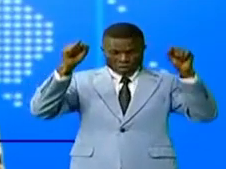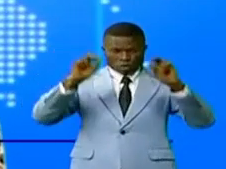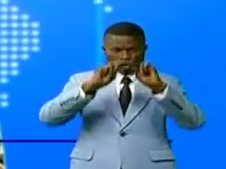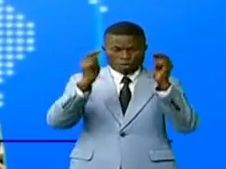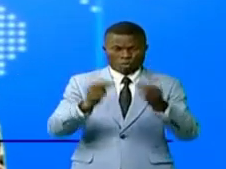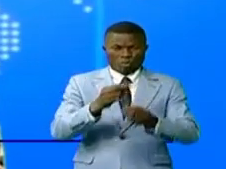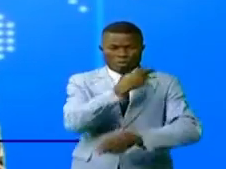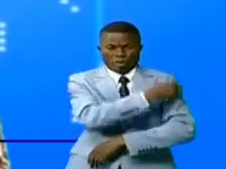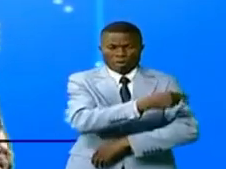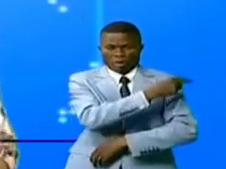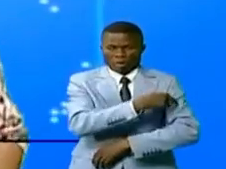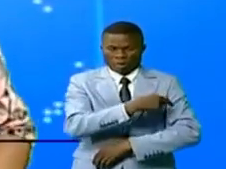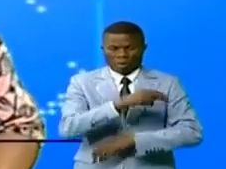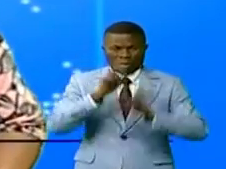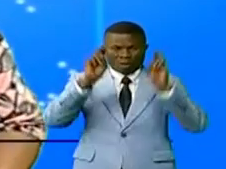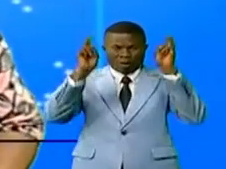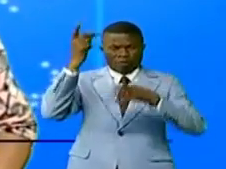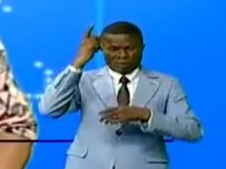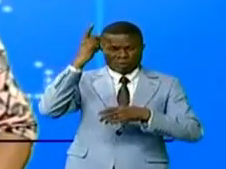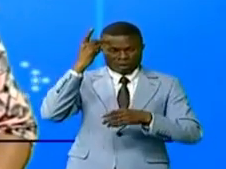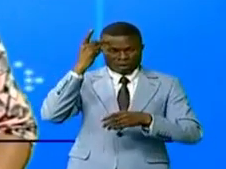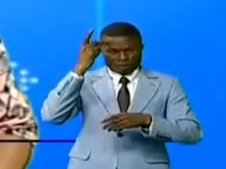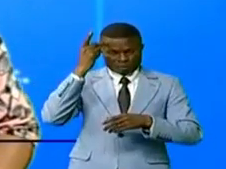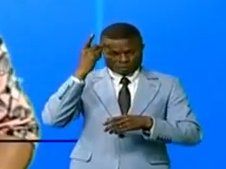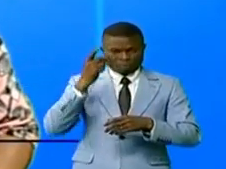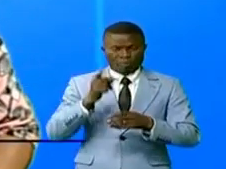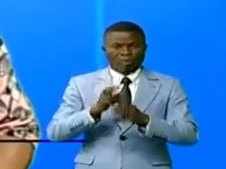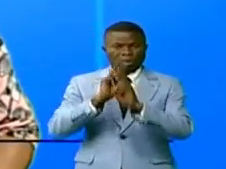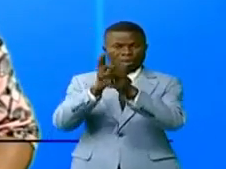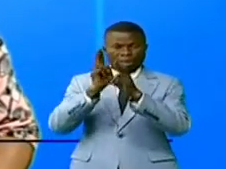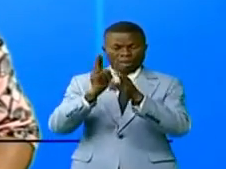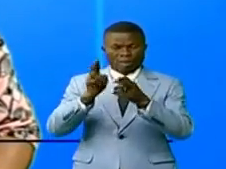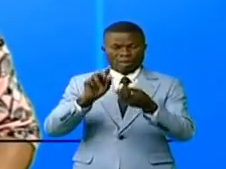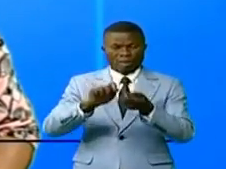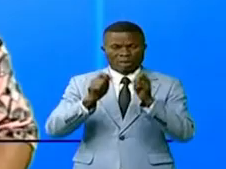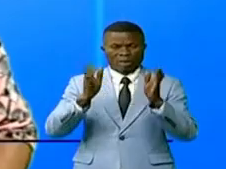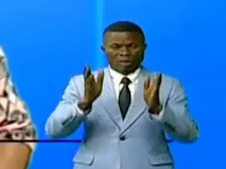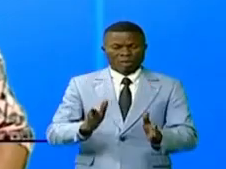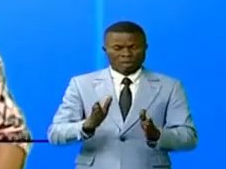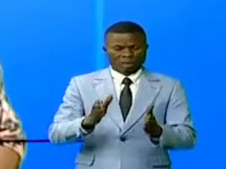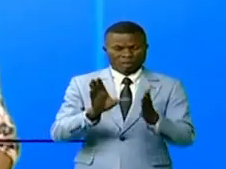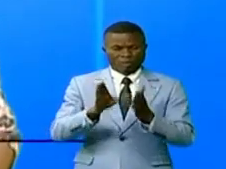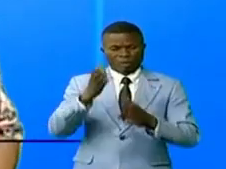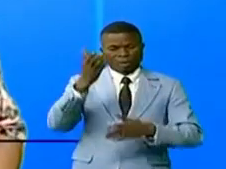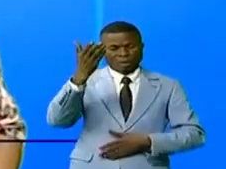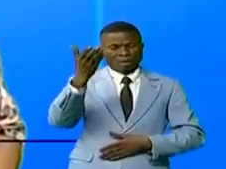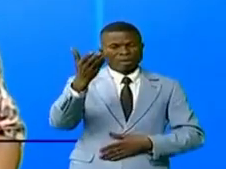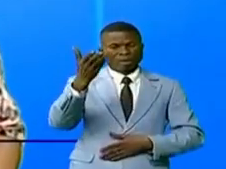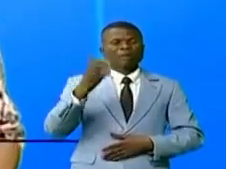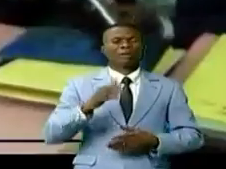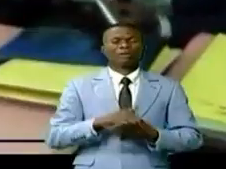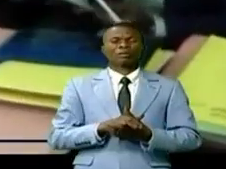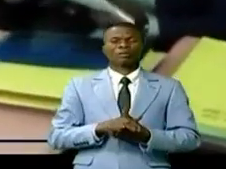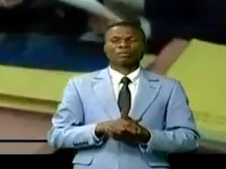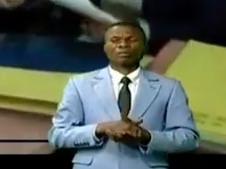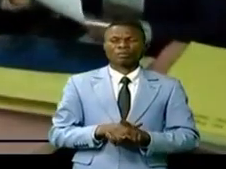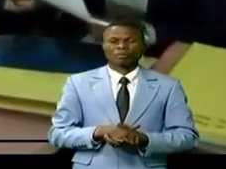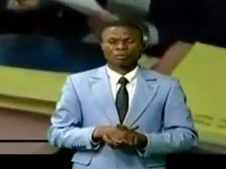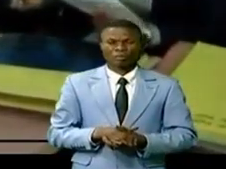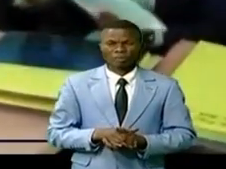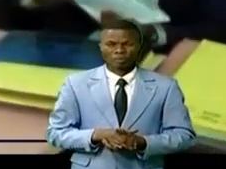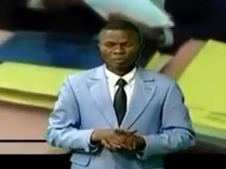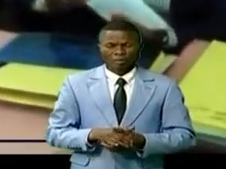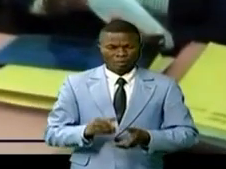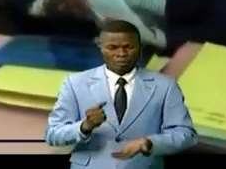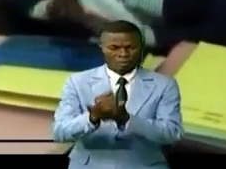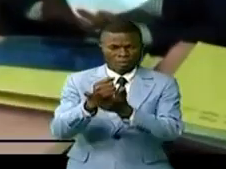la Croix-Rouge ville de Kinshasa. C'est un reportage de Jolie Kitoumoua et Simon Kankolongo. Le travail a